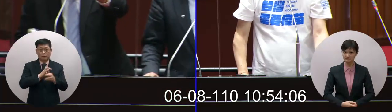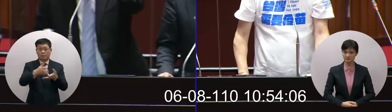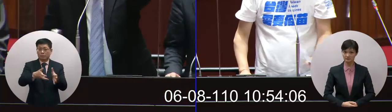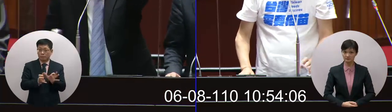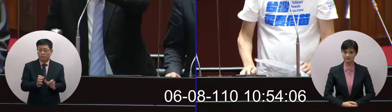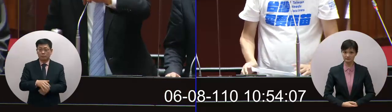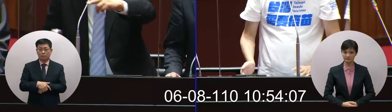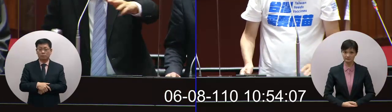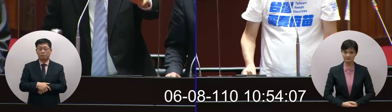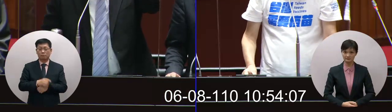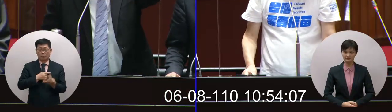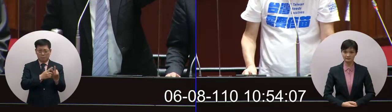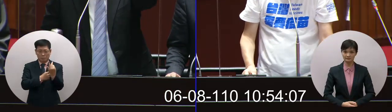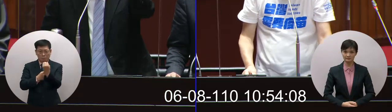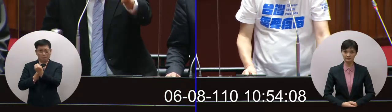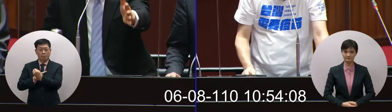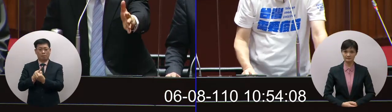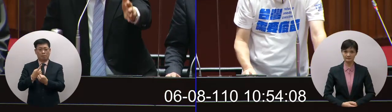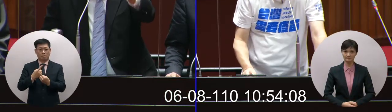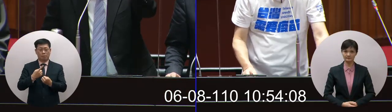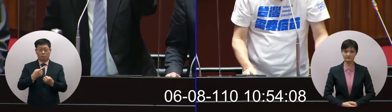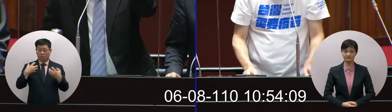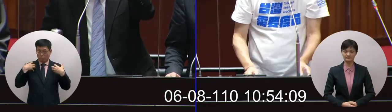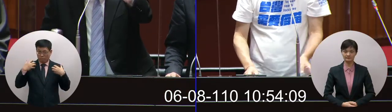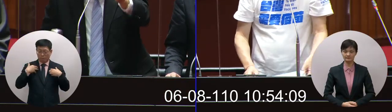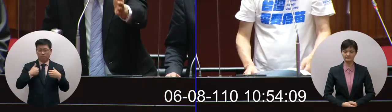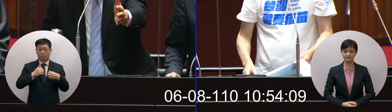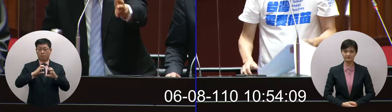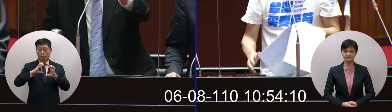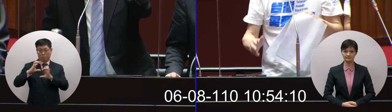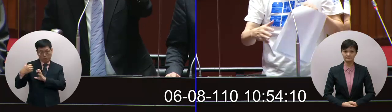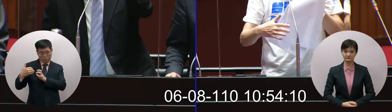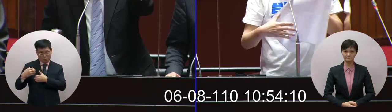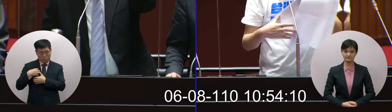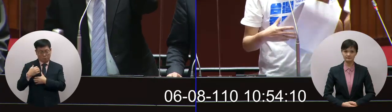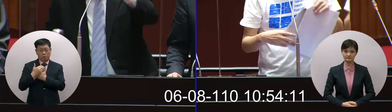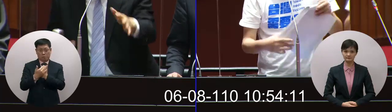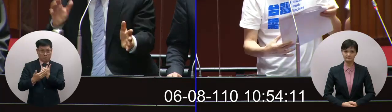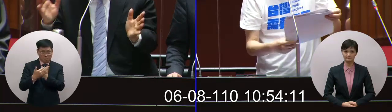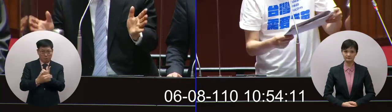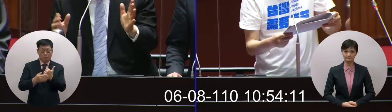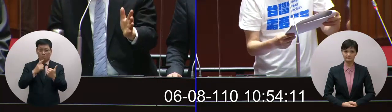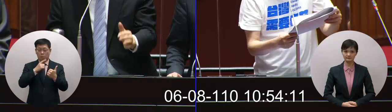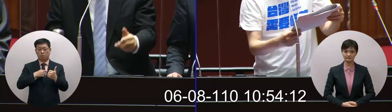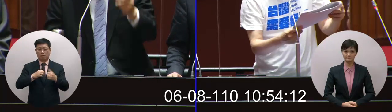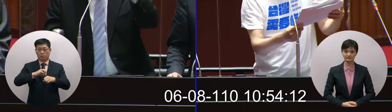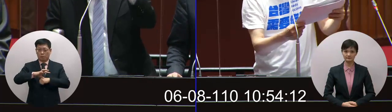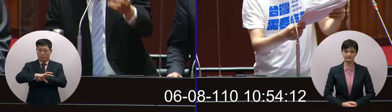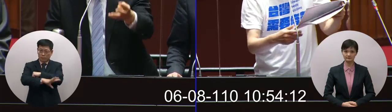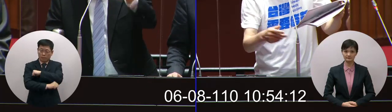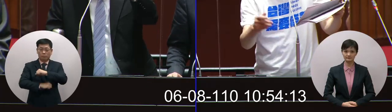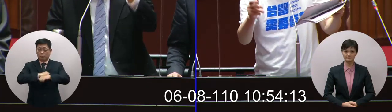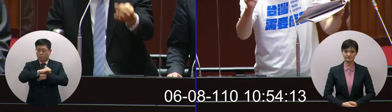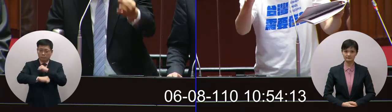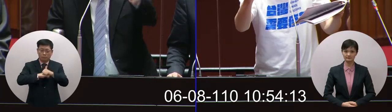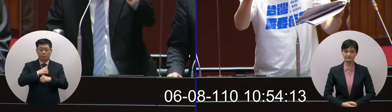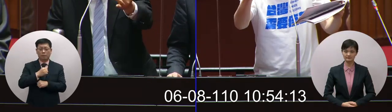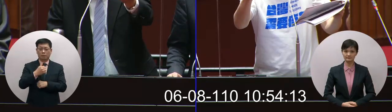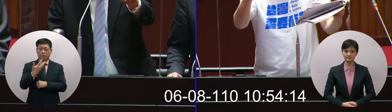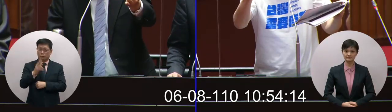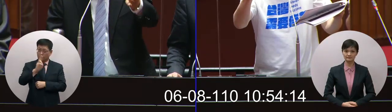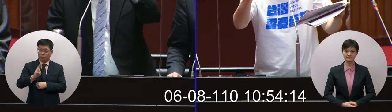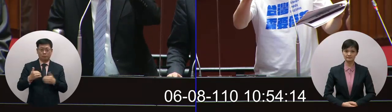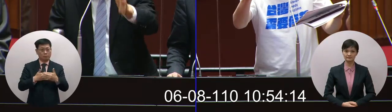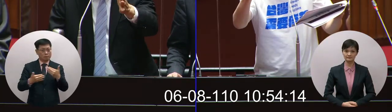济部相关国防安全维护国家。基本运作，水电